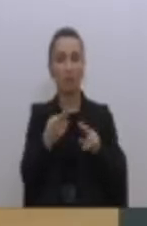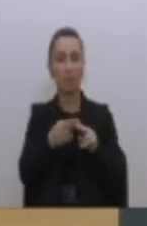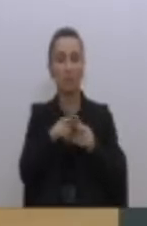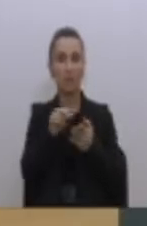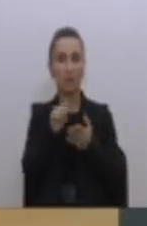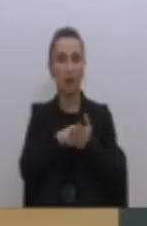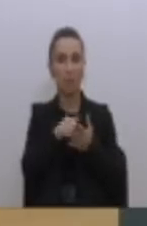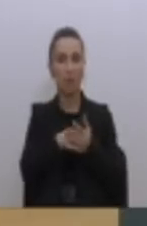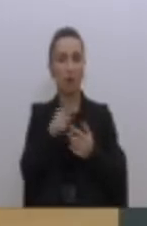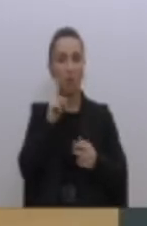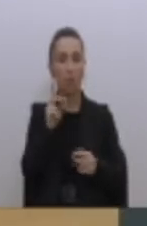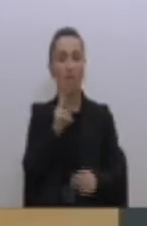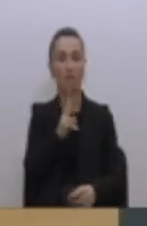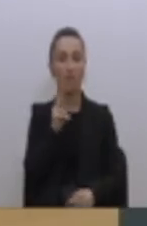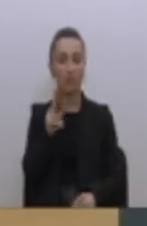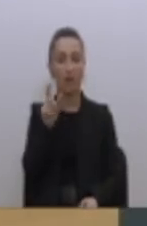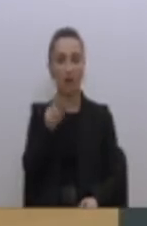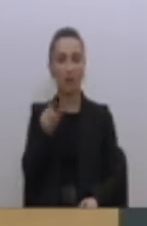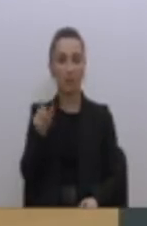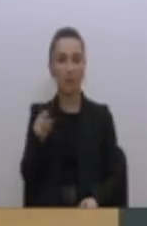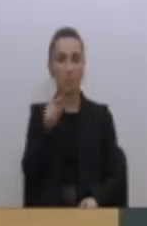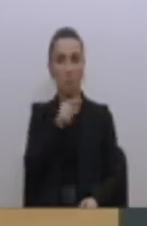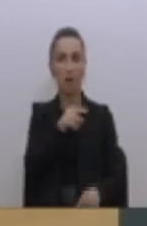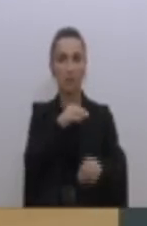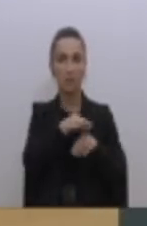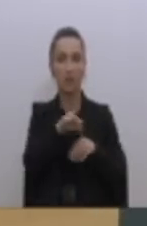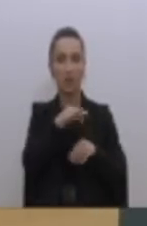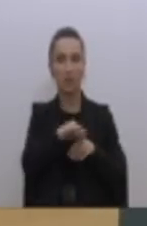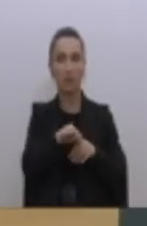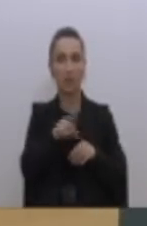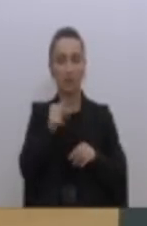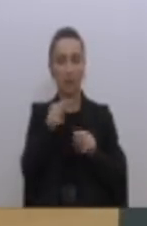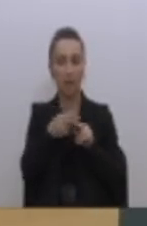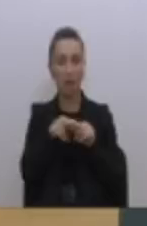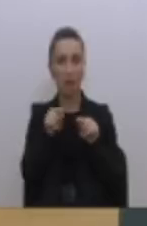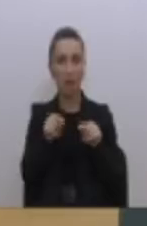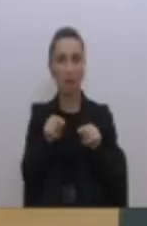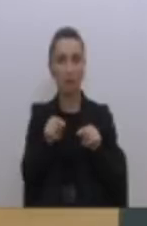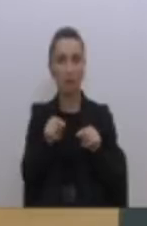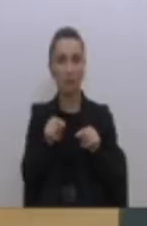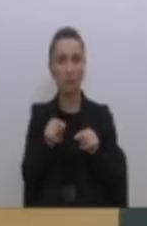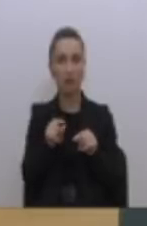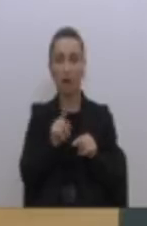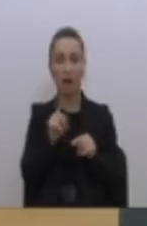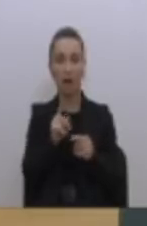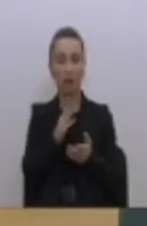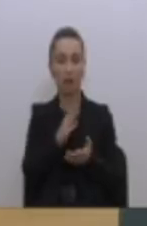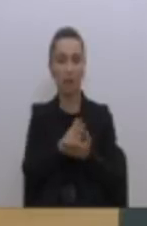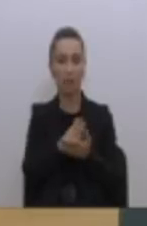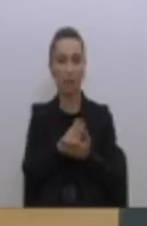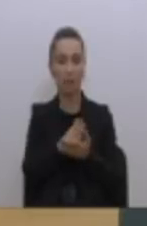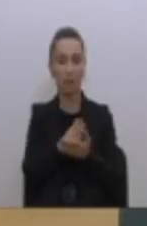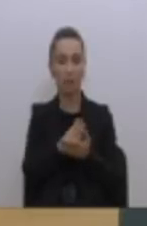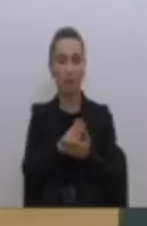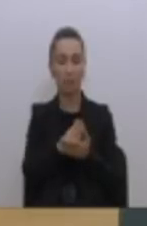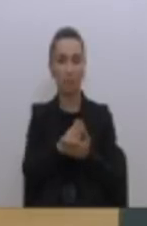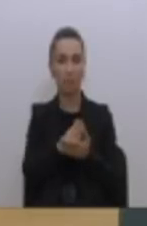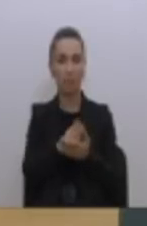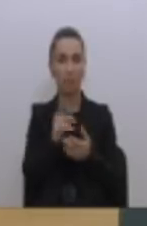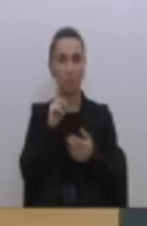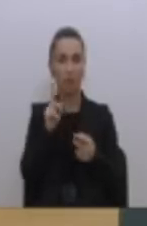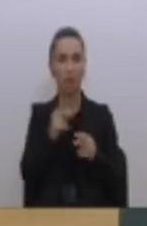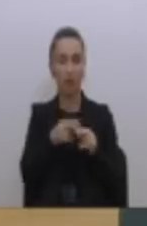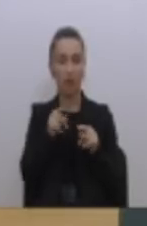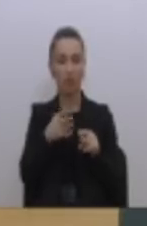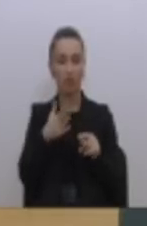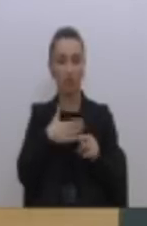გამო, რომ ვიღაც ადამიანები მასზე ძალადობენ. და ეს არ არის კაფიოდ არტიკულირებული, რომ